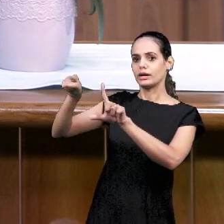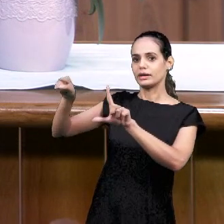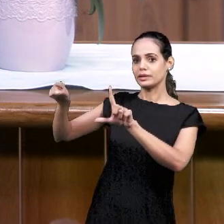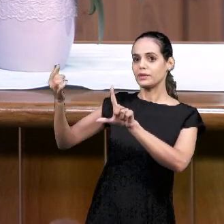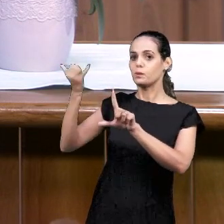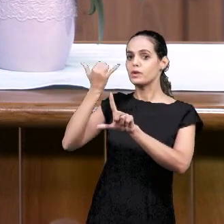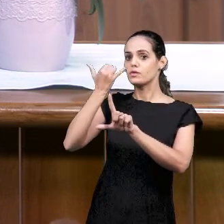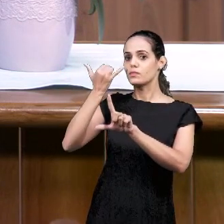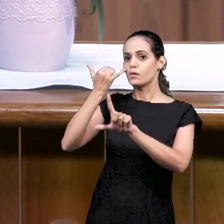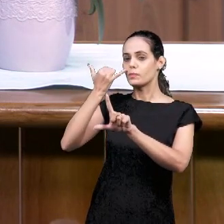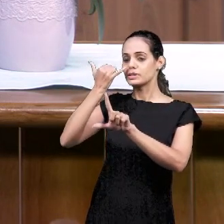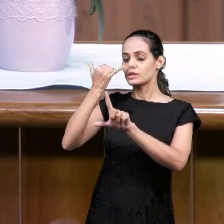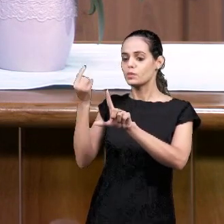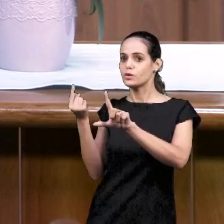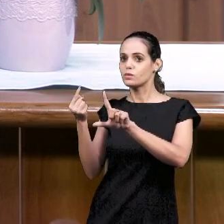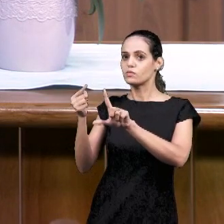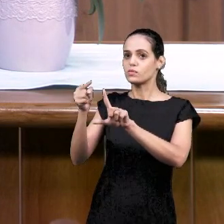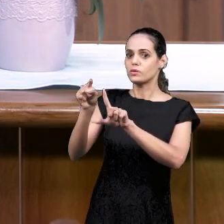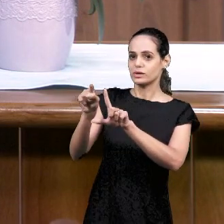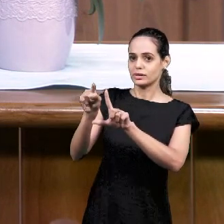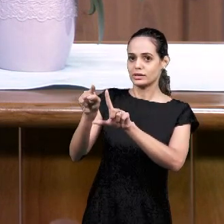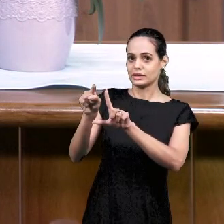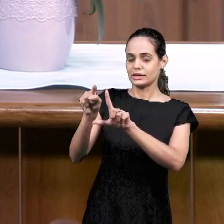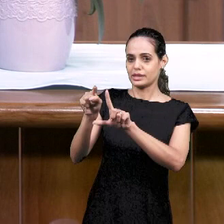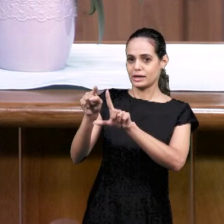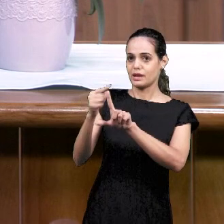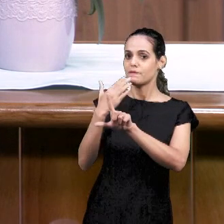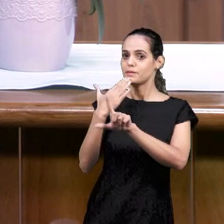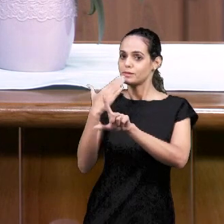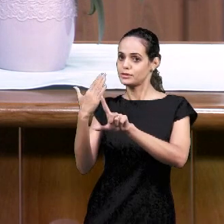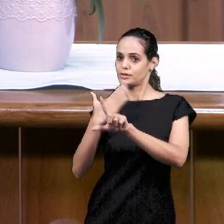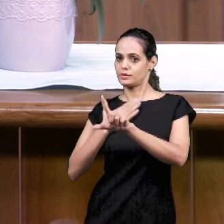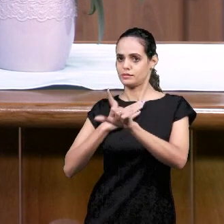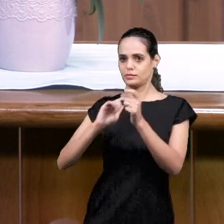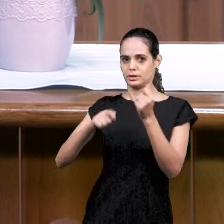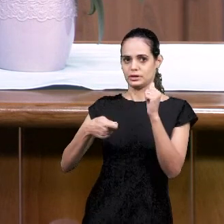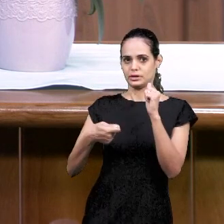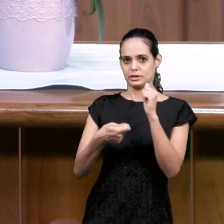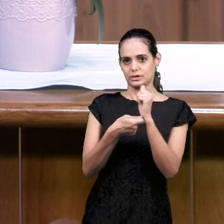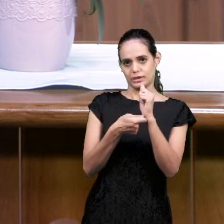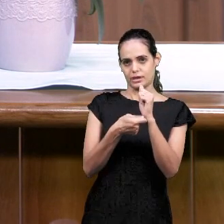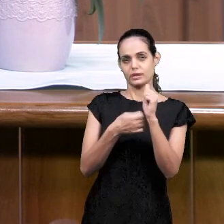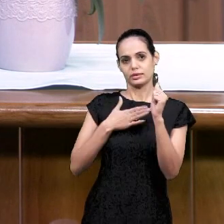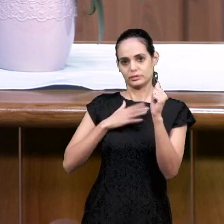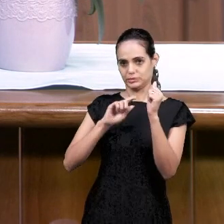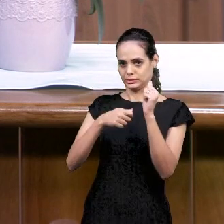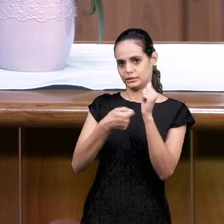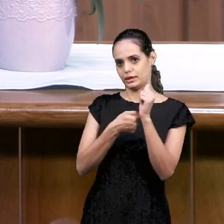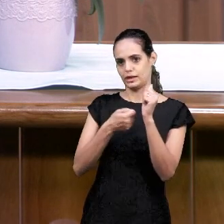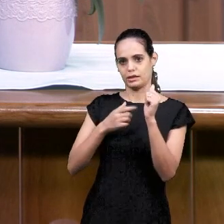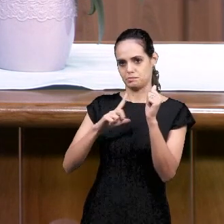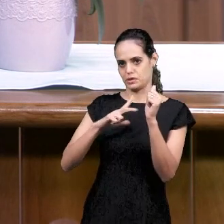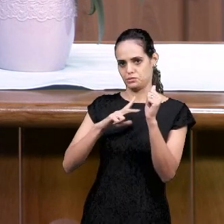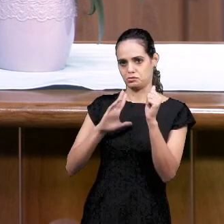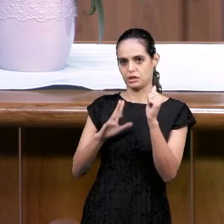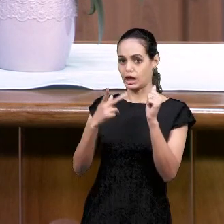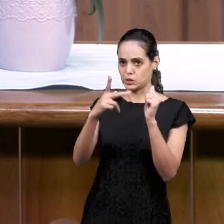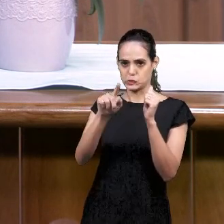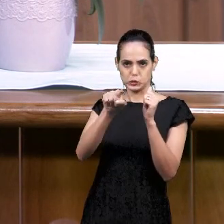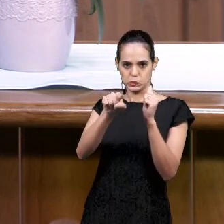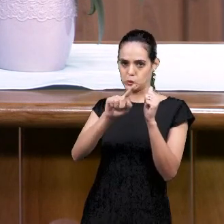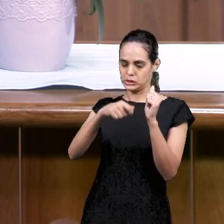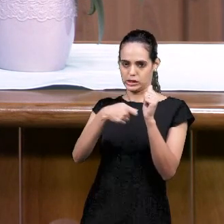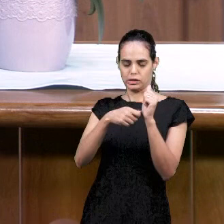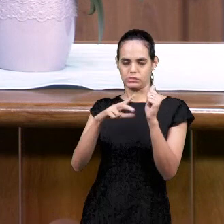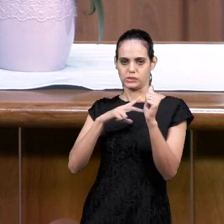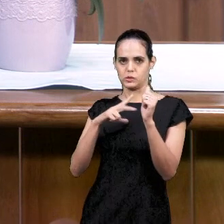a une information qui apparaît en haut, je clique, il me demande mon code personnel, j'entre mon code,